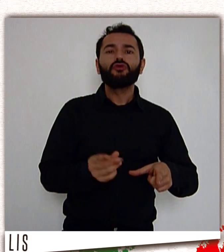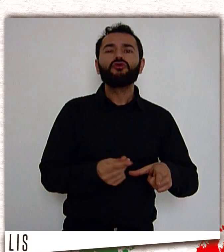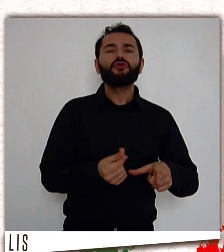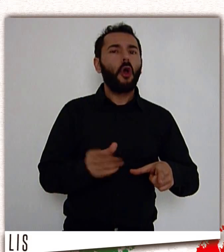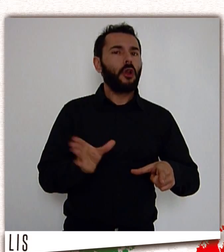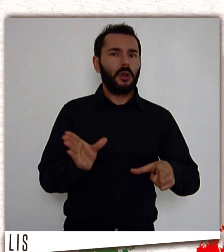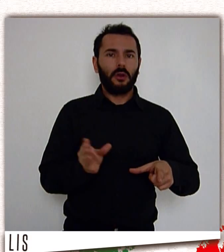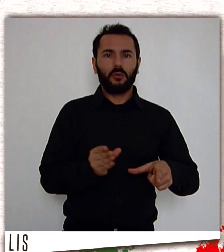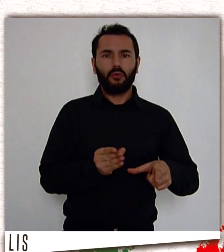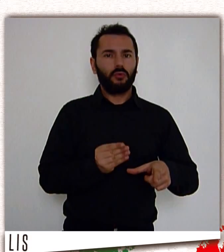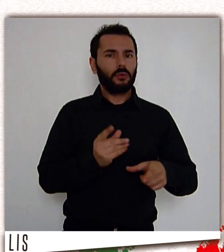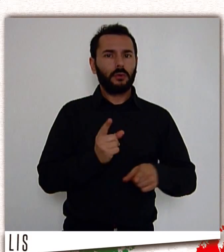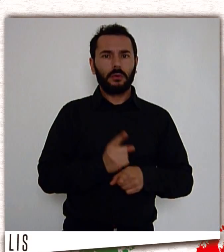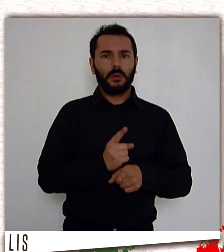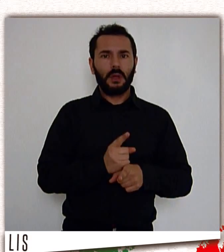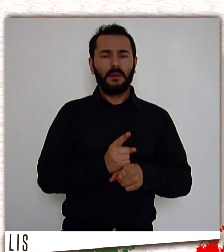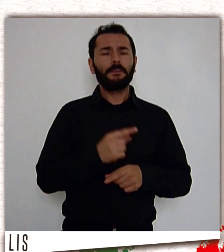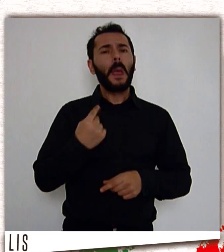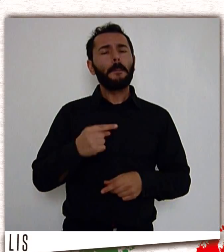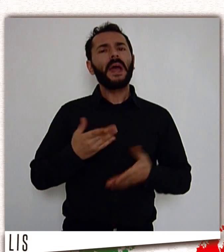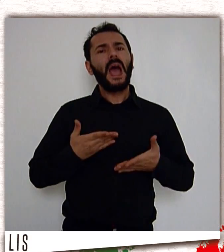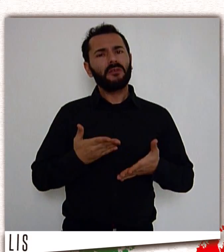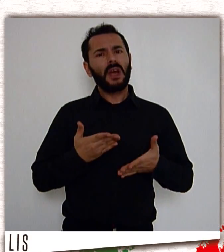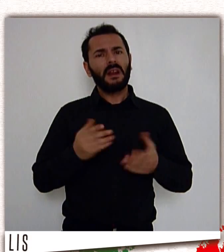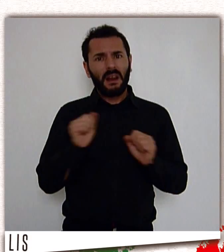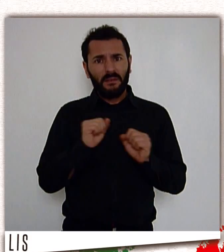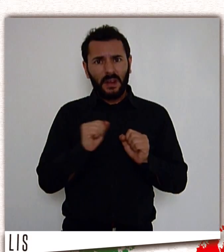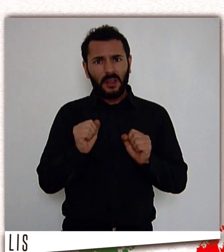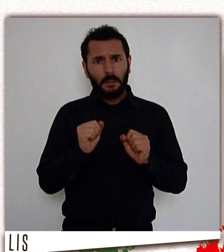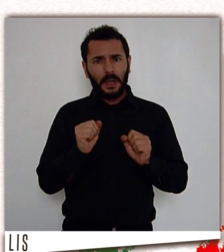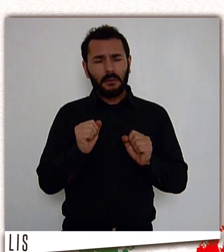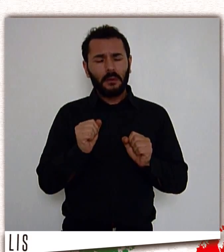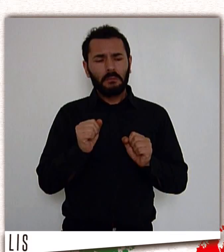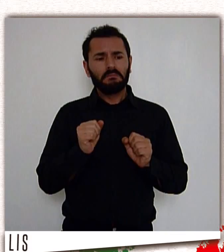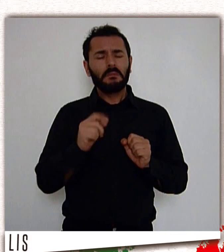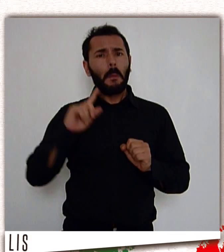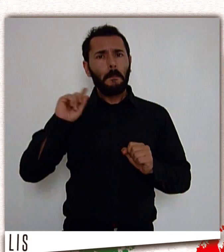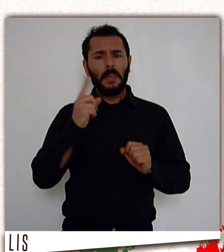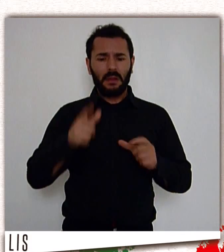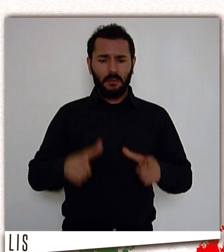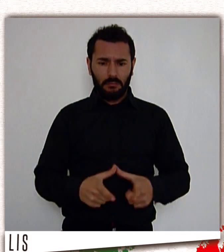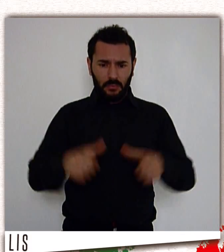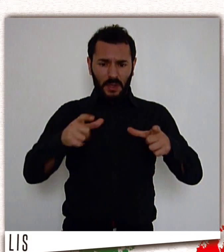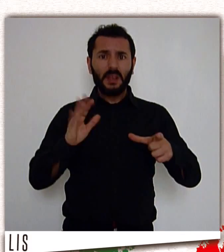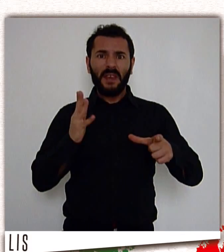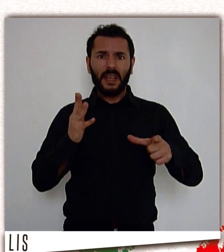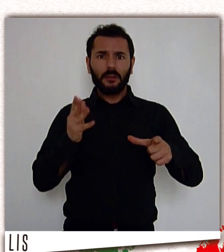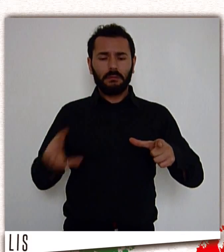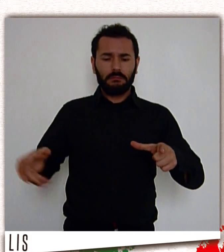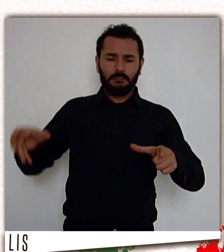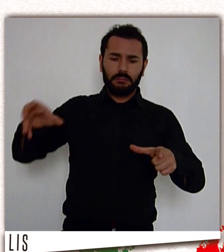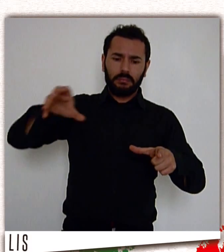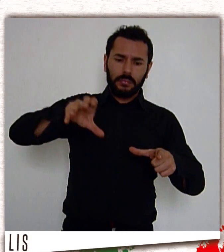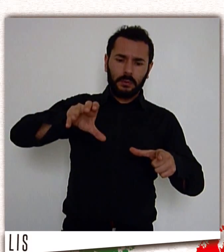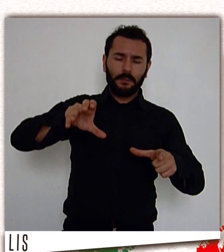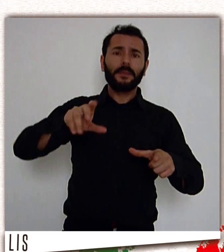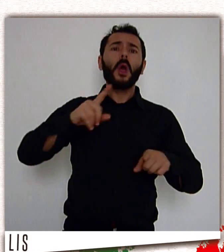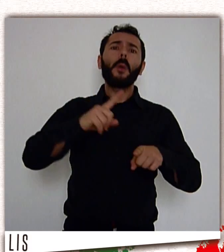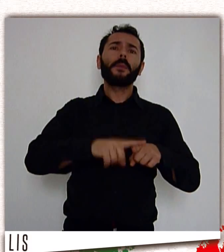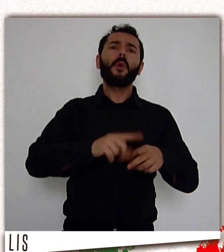per aiutare il raffreddamento versate il tutto in un recipiente di vetro unite il burro in